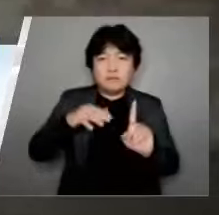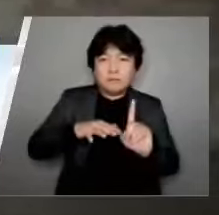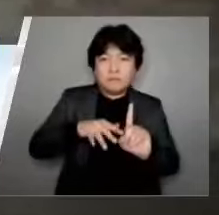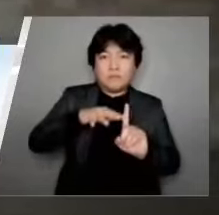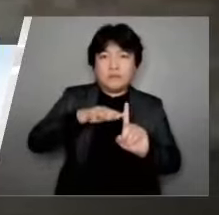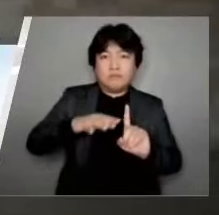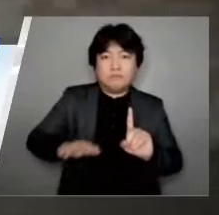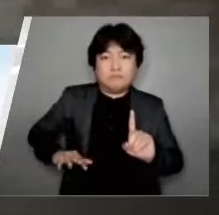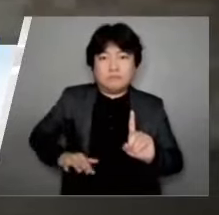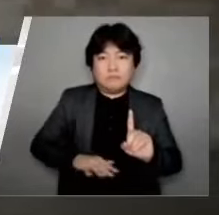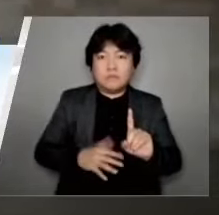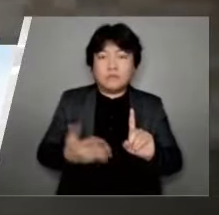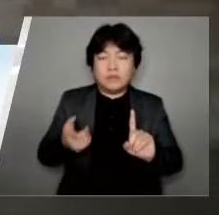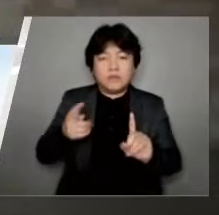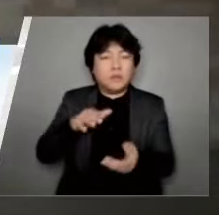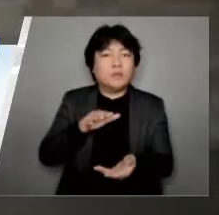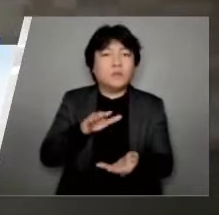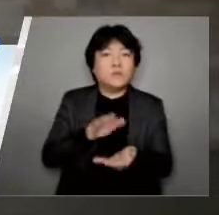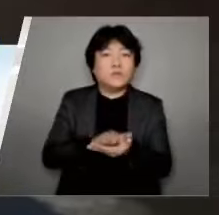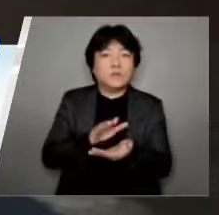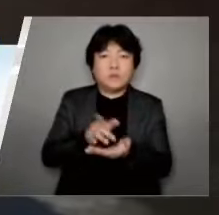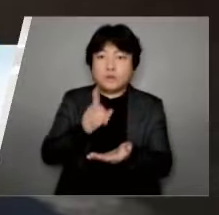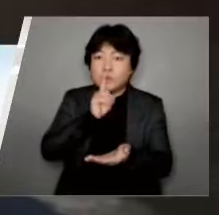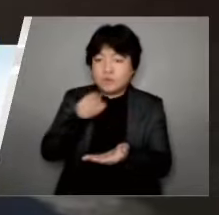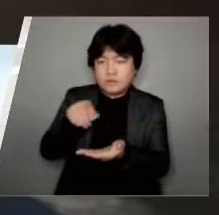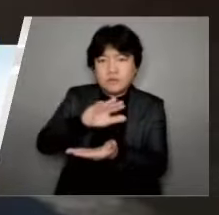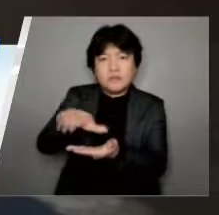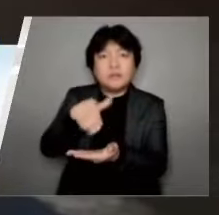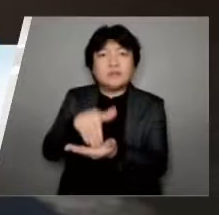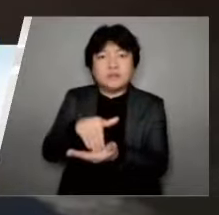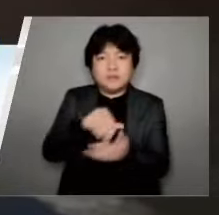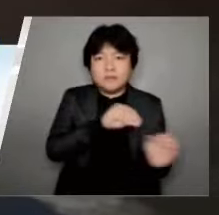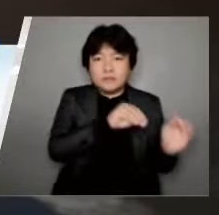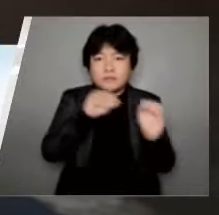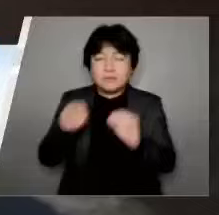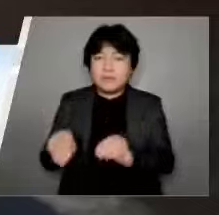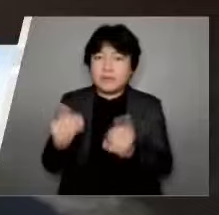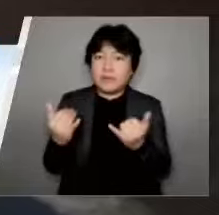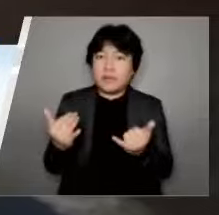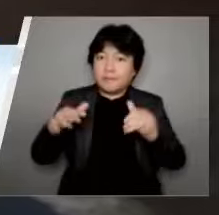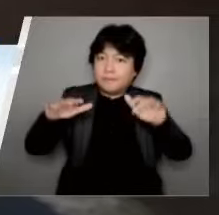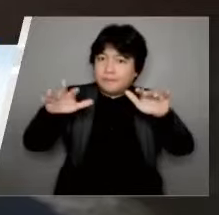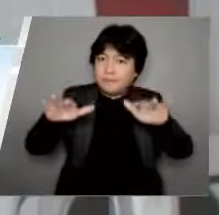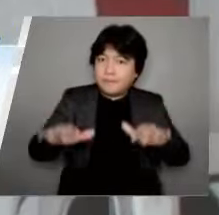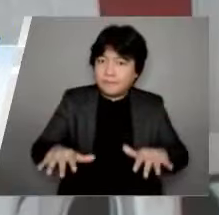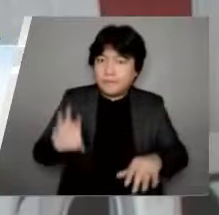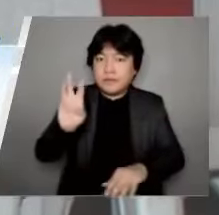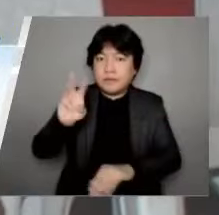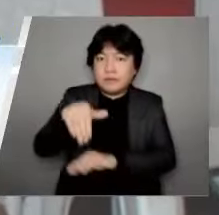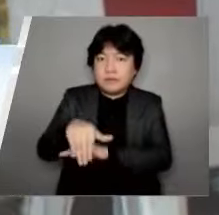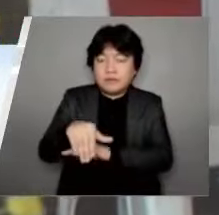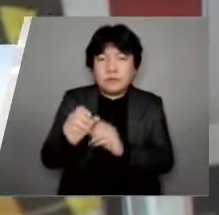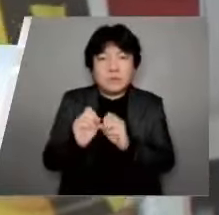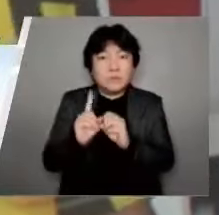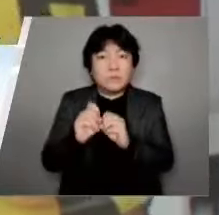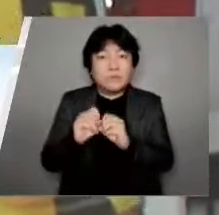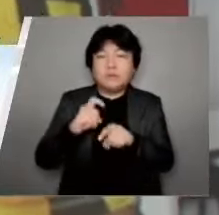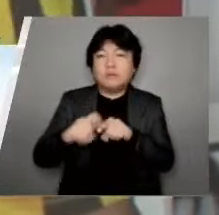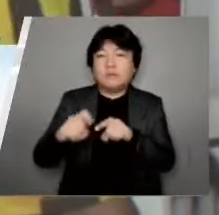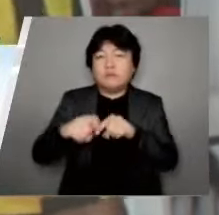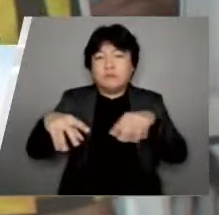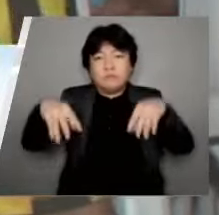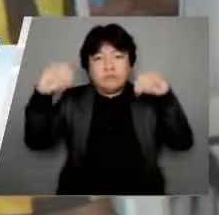evacuation center ng Barangay Katipunan, Quezon City. Bagaman humupa na ang baha pasado alas 6 ng gabi, hindi pa rin binuksan ang kuryente sa